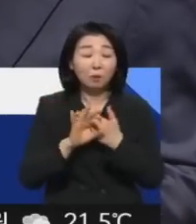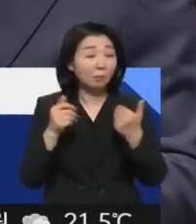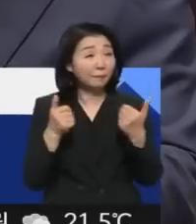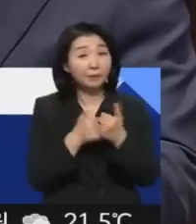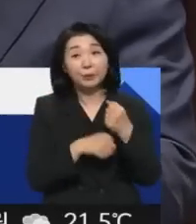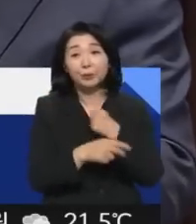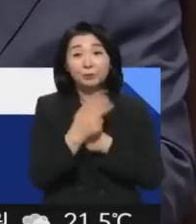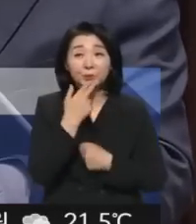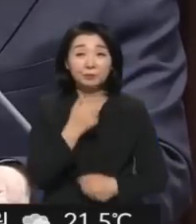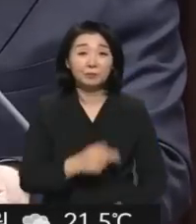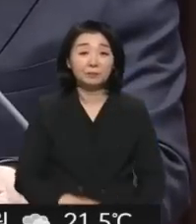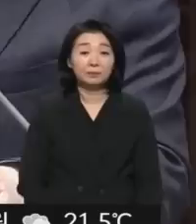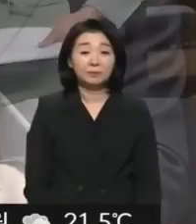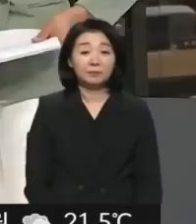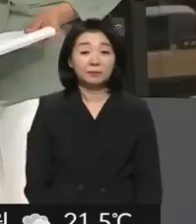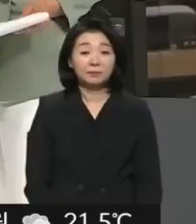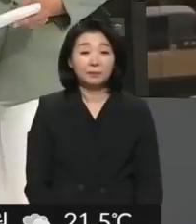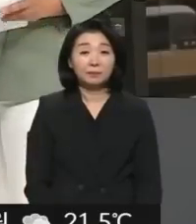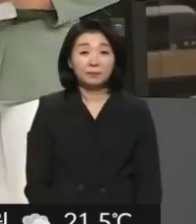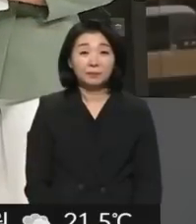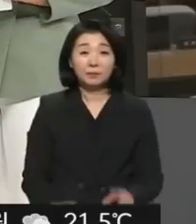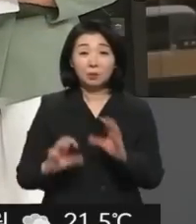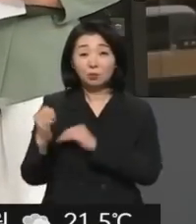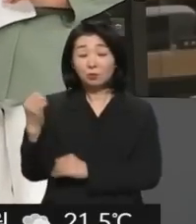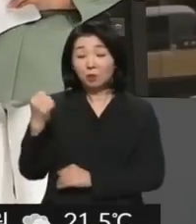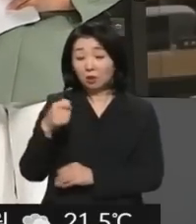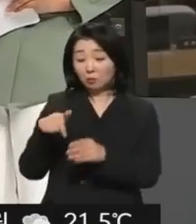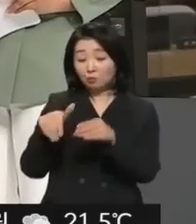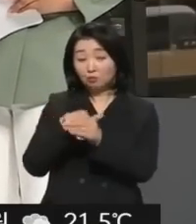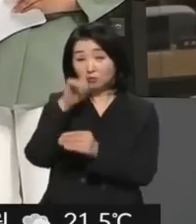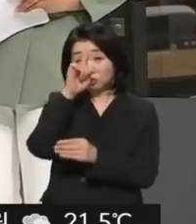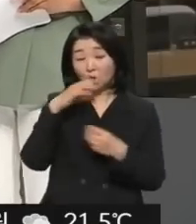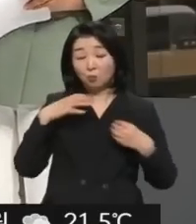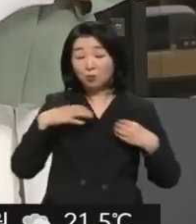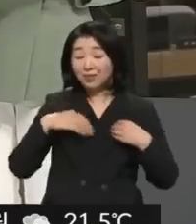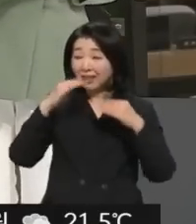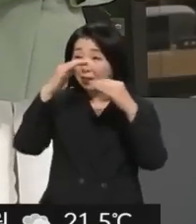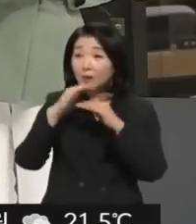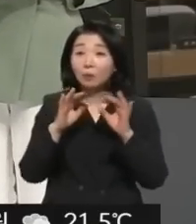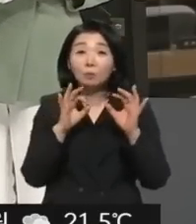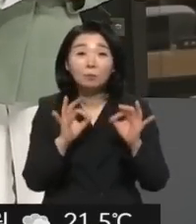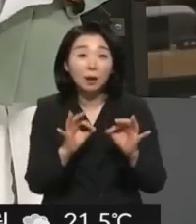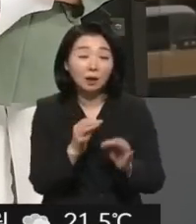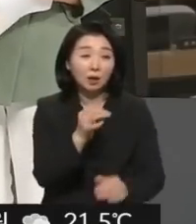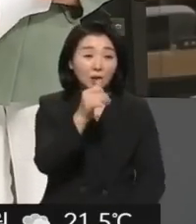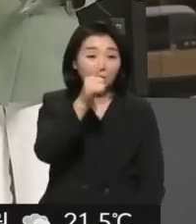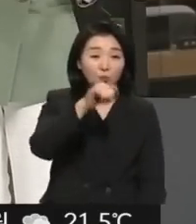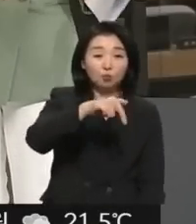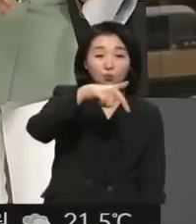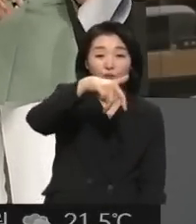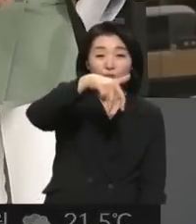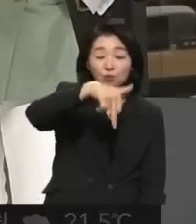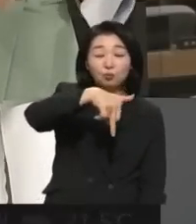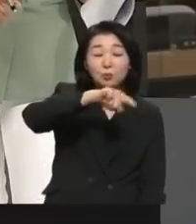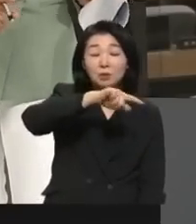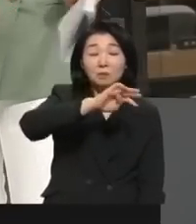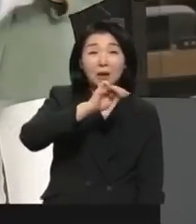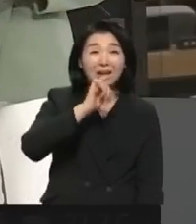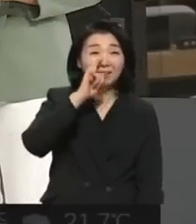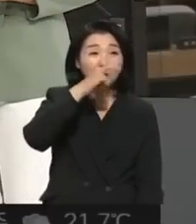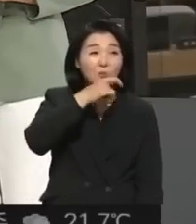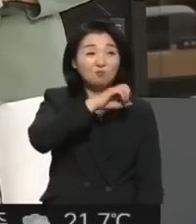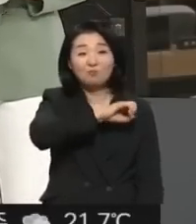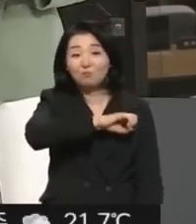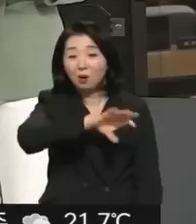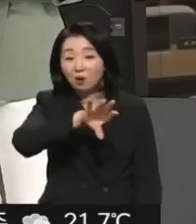건 없다고 봅니다. 네, 국민의힘은 문재인 정부 당시 이 발언을 들어서요. 후쿠시마 오염수 방류에 대해서는 전 정부,